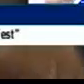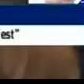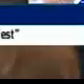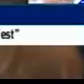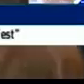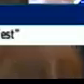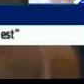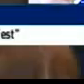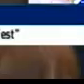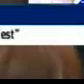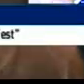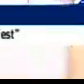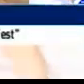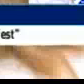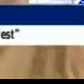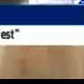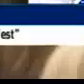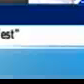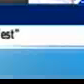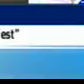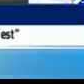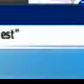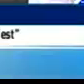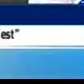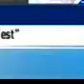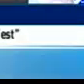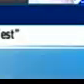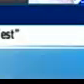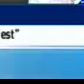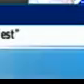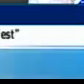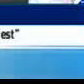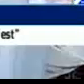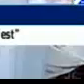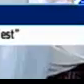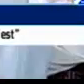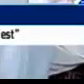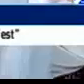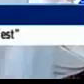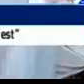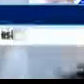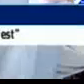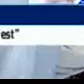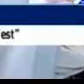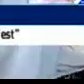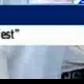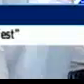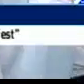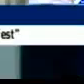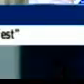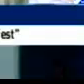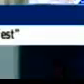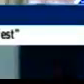secretarul de stat al Ministerului pentru Românii de Pretutindeni a vorbit despre importanța cărților românești pentru cetățenii din Republica